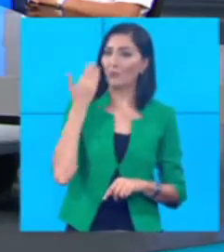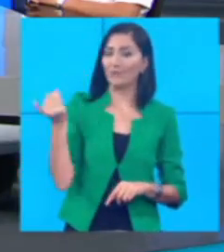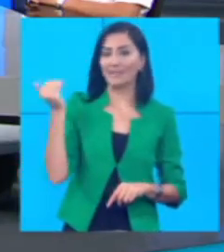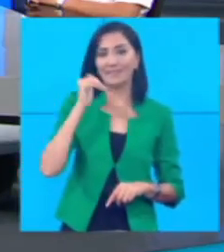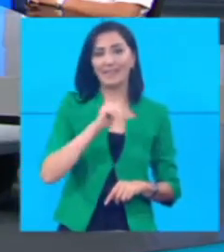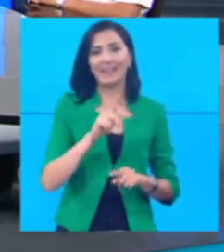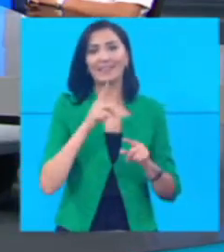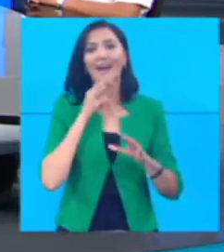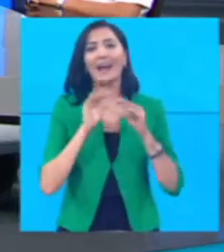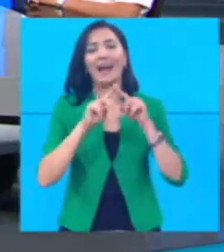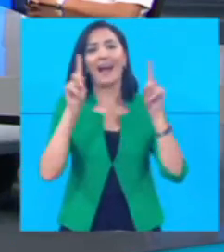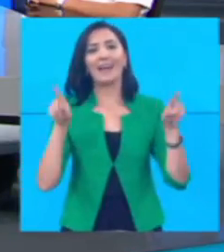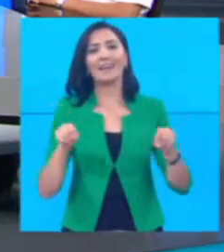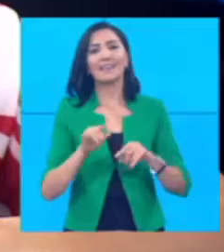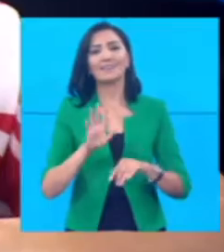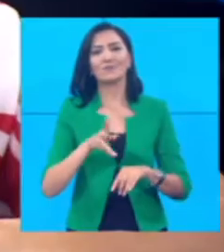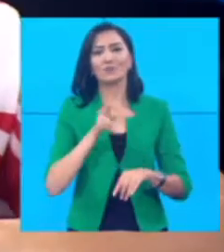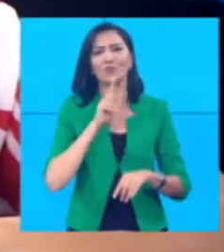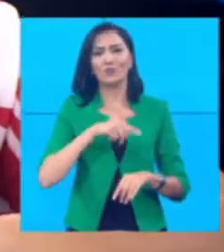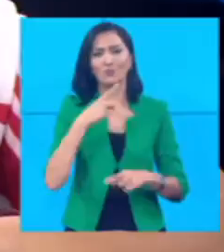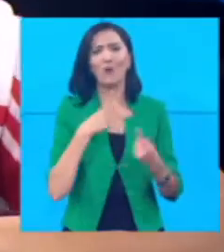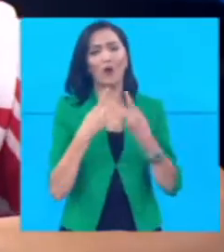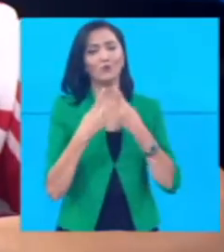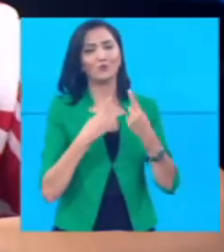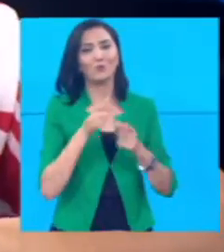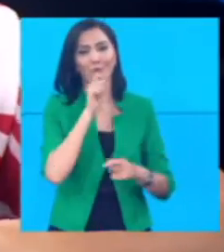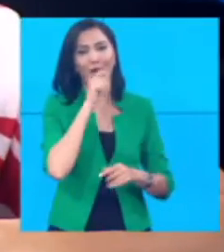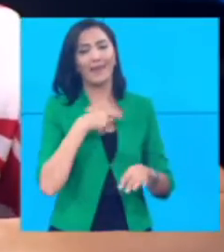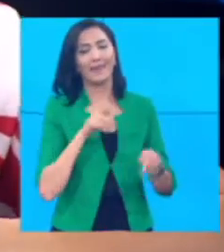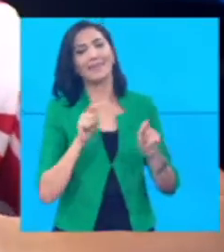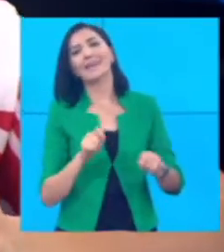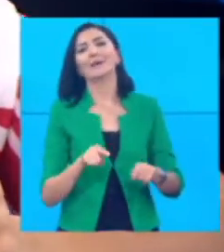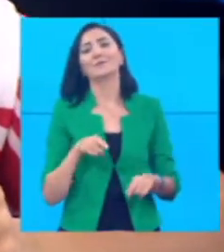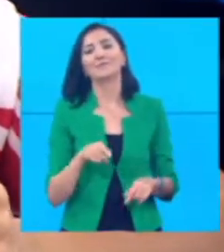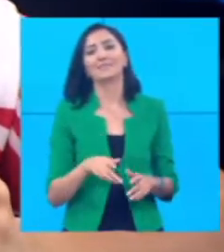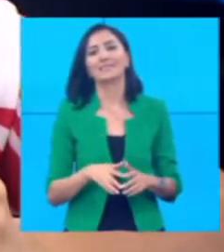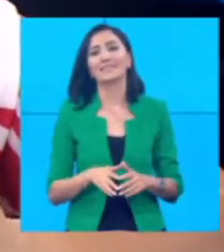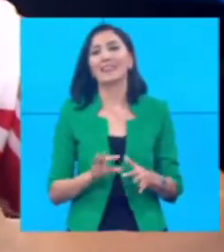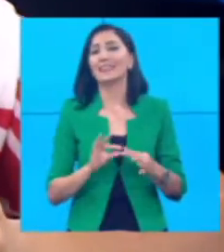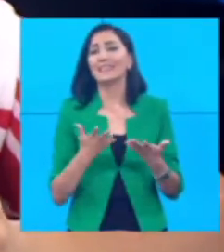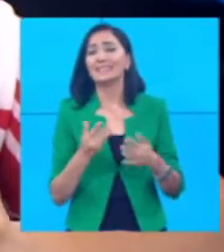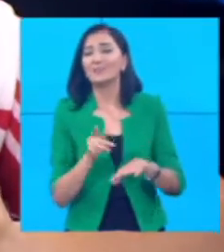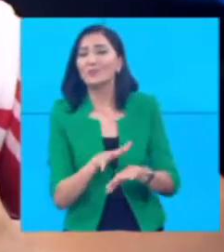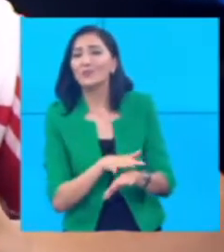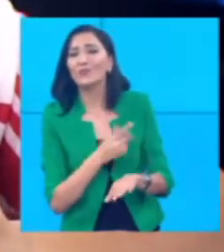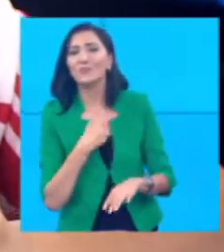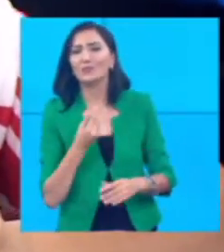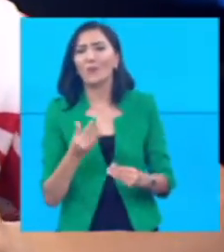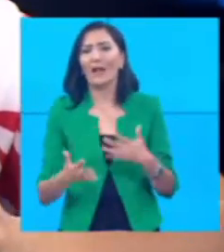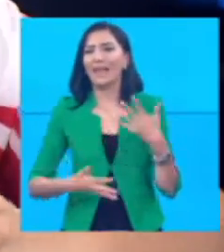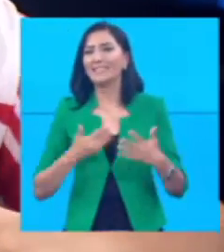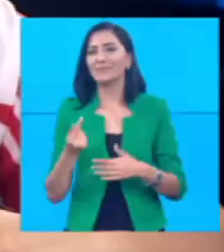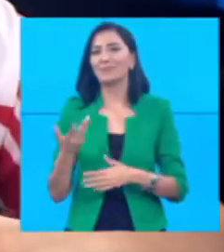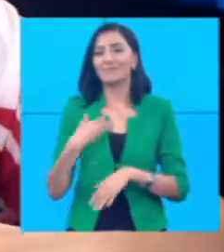Okula geldi. Evet, karne günü, son günü. Hı-hı. İşte konuşma yaptım ben de. Nasıl bir duygu ya? Bize, ben